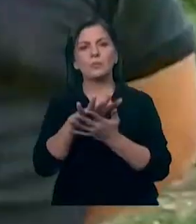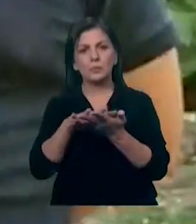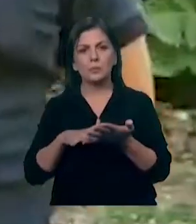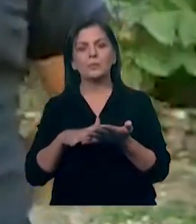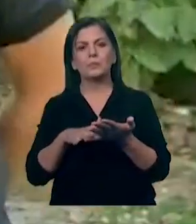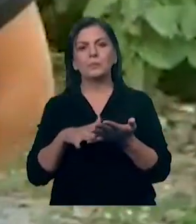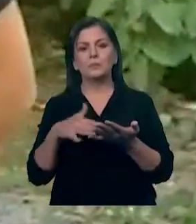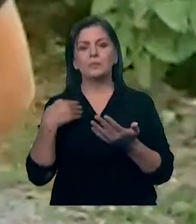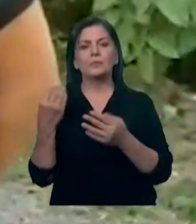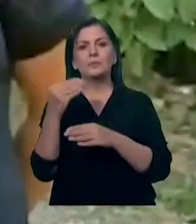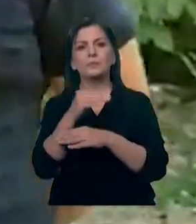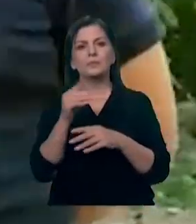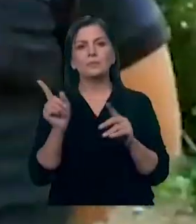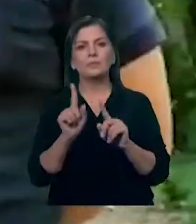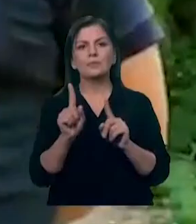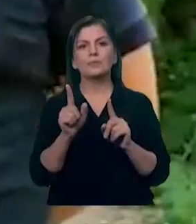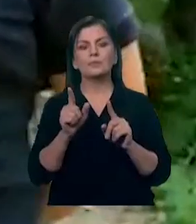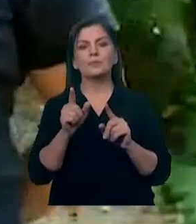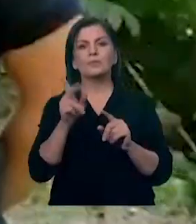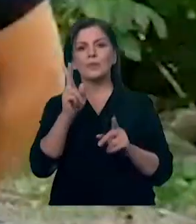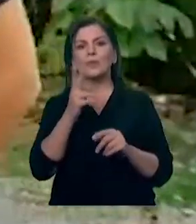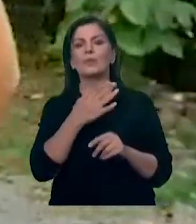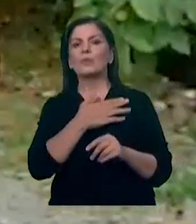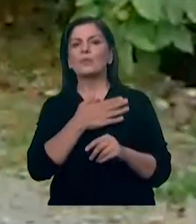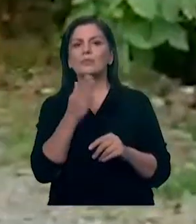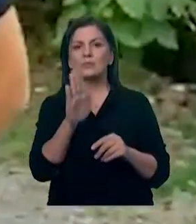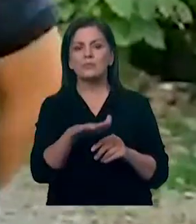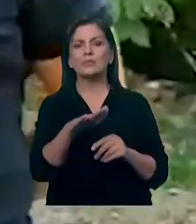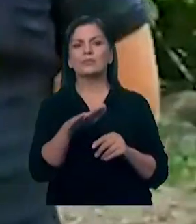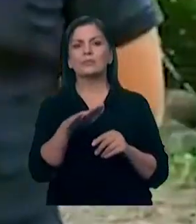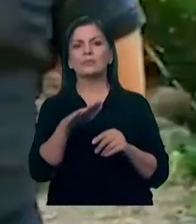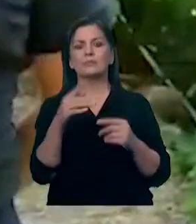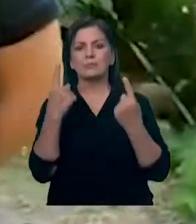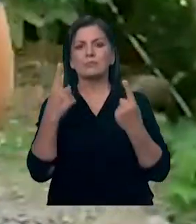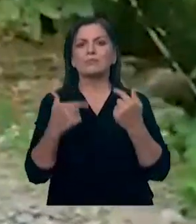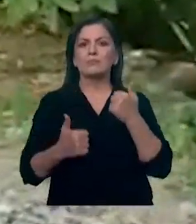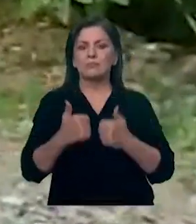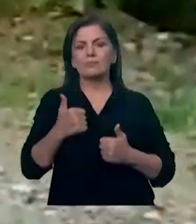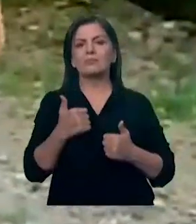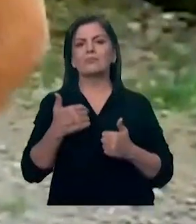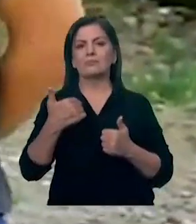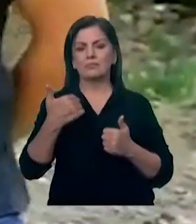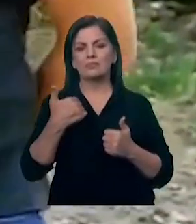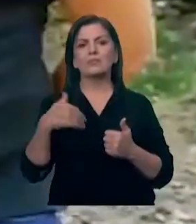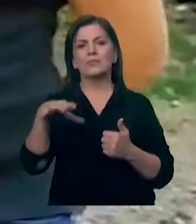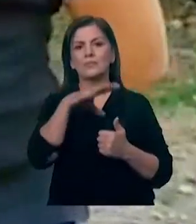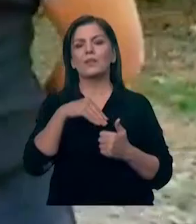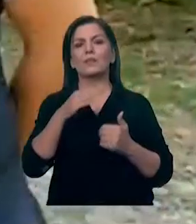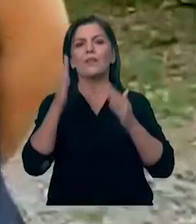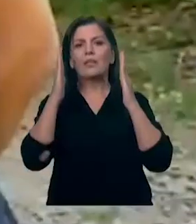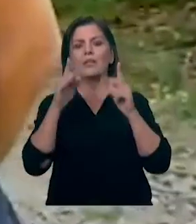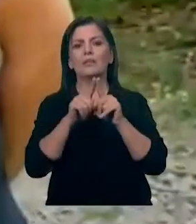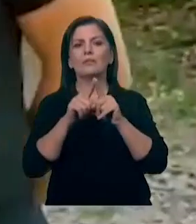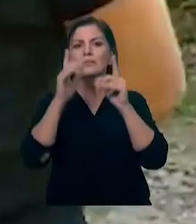onu qeyd edeyim ki, şəhidlərimizə ilk öncə Allah rəhmət eləsin, ruhları şad olsun və